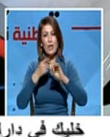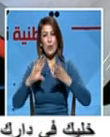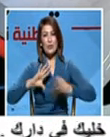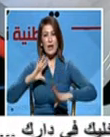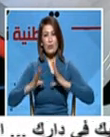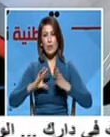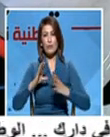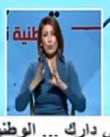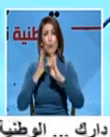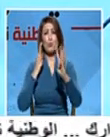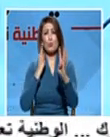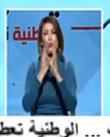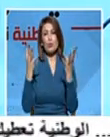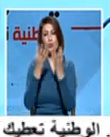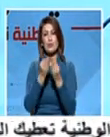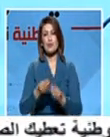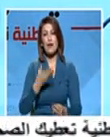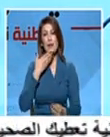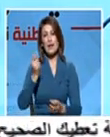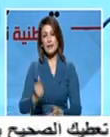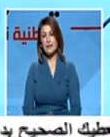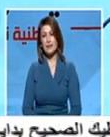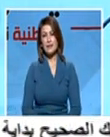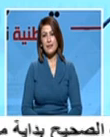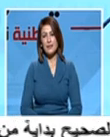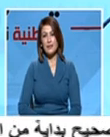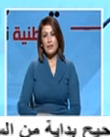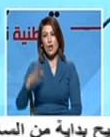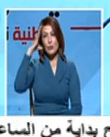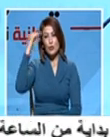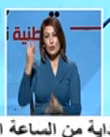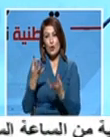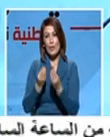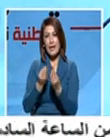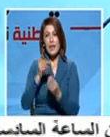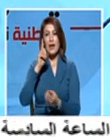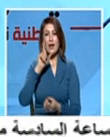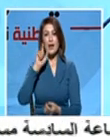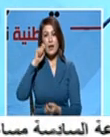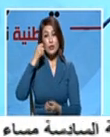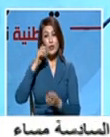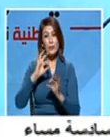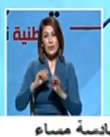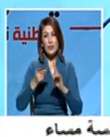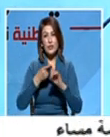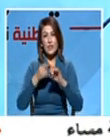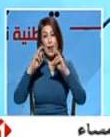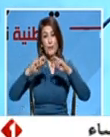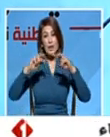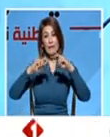من هذا. هذا هو ان شاء الله وصل. دكتور رياض قيسي، انت متفقد